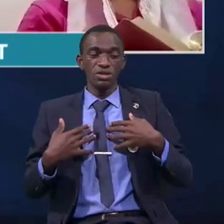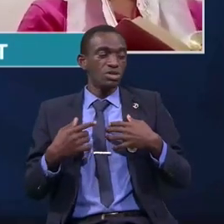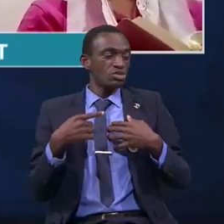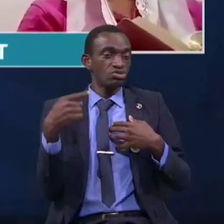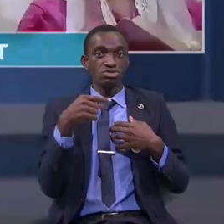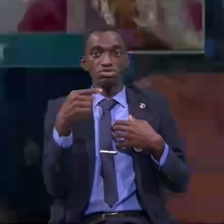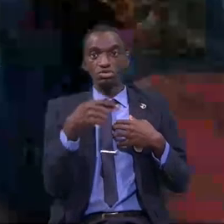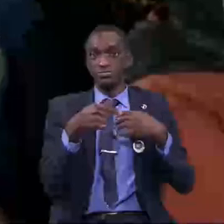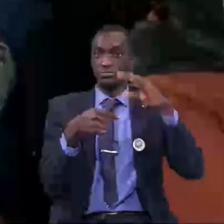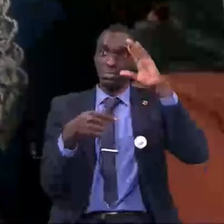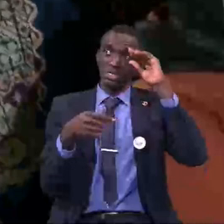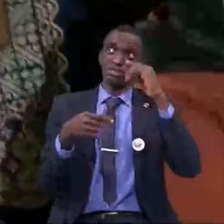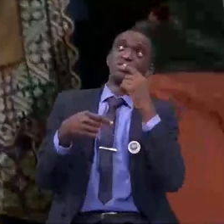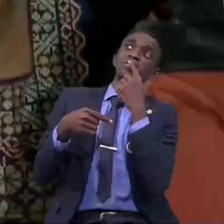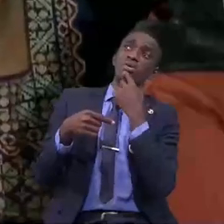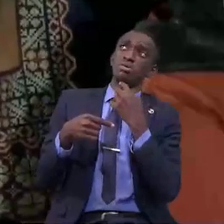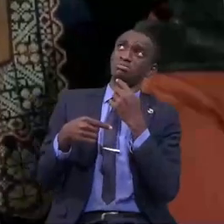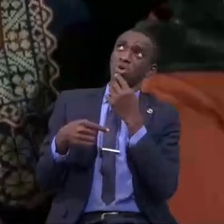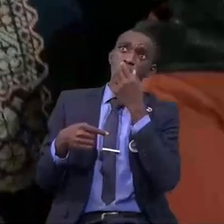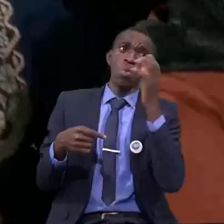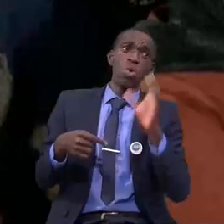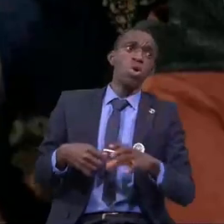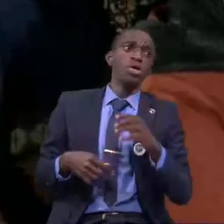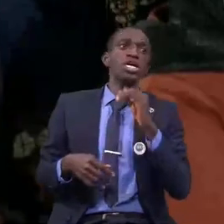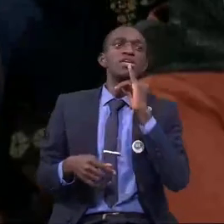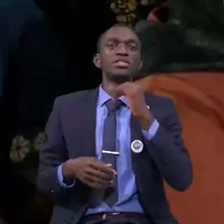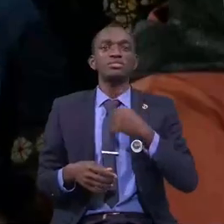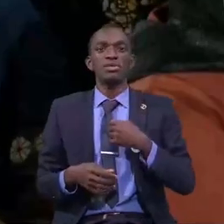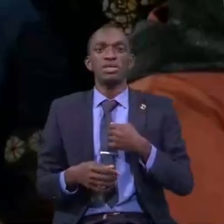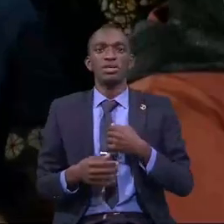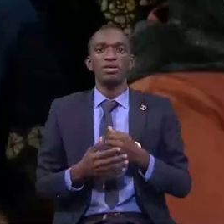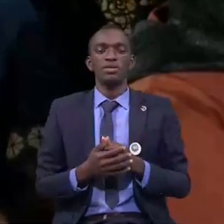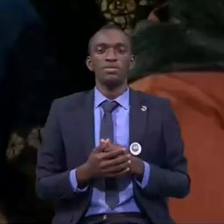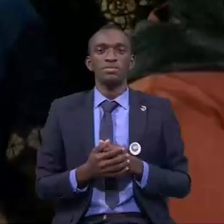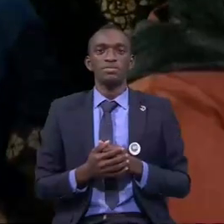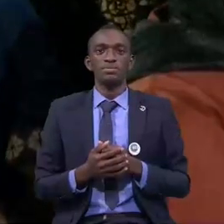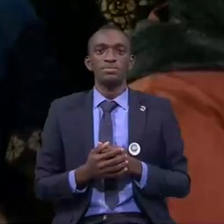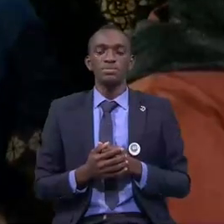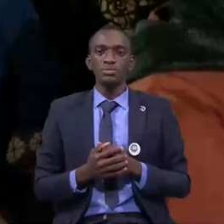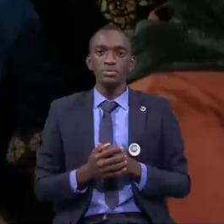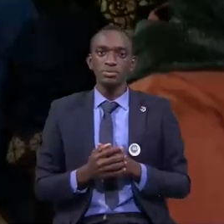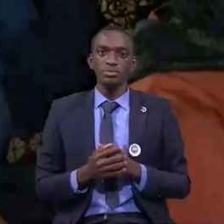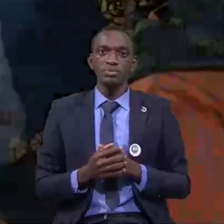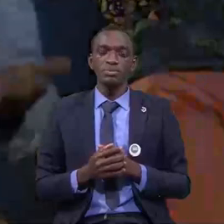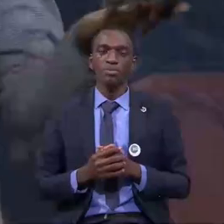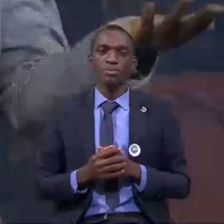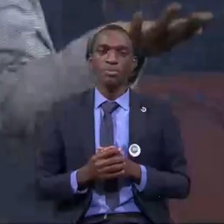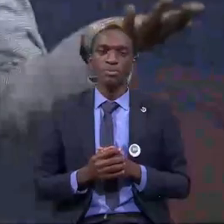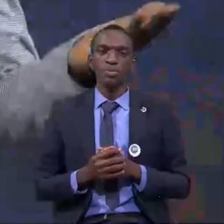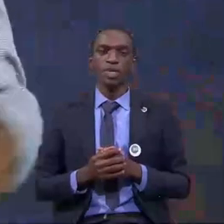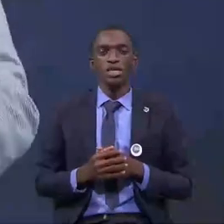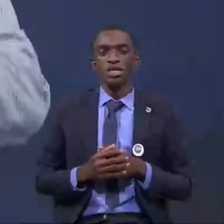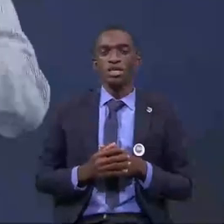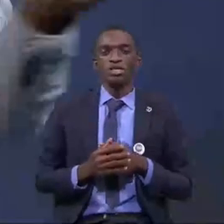Si Dieu devait vous prendre selon vos pensées, selon vos voix et selon ce que vous faites, vous aurez à dire « Malheur à moi !»